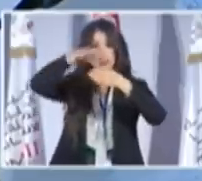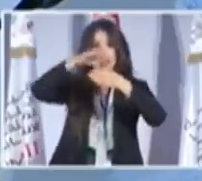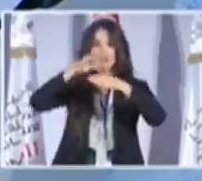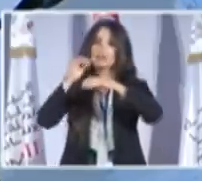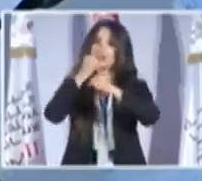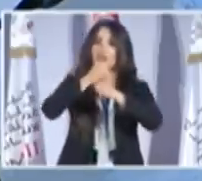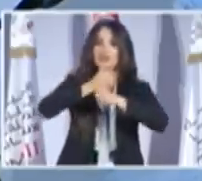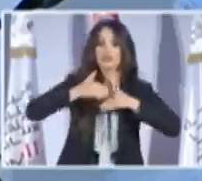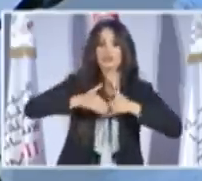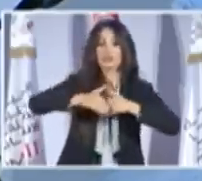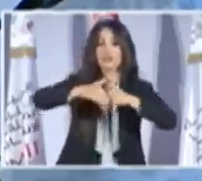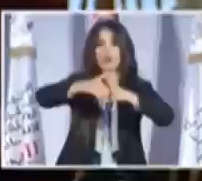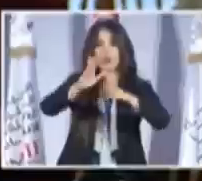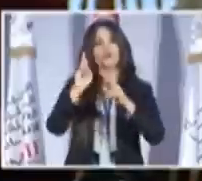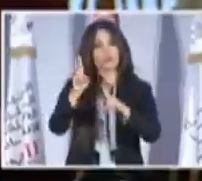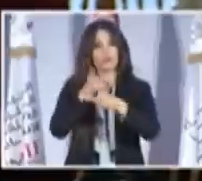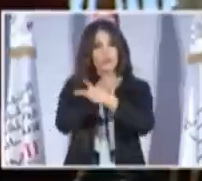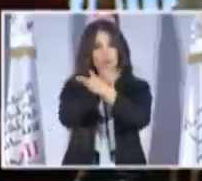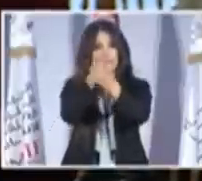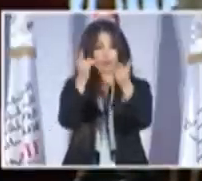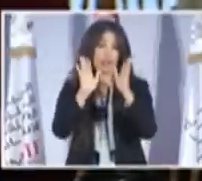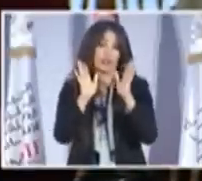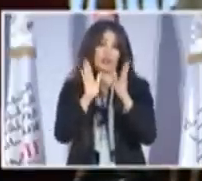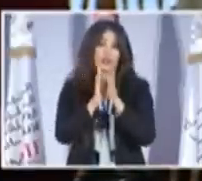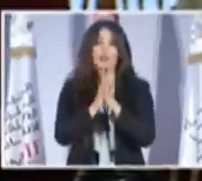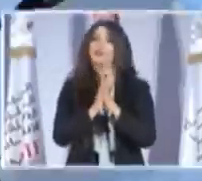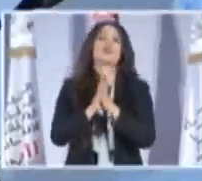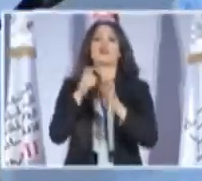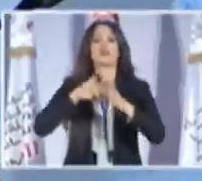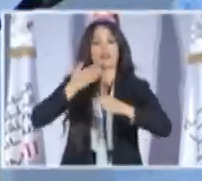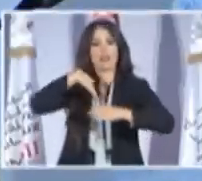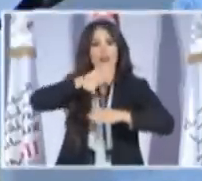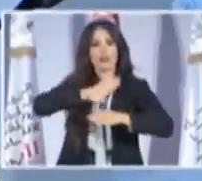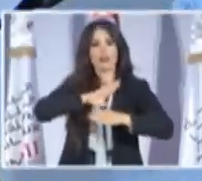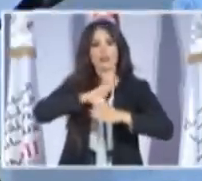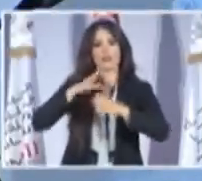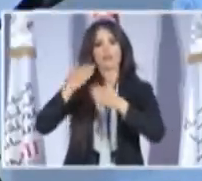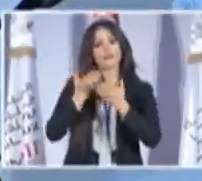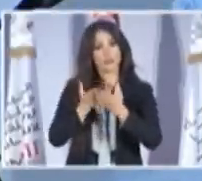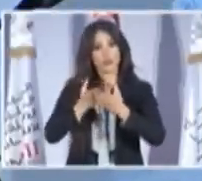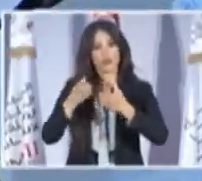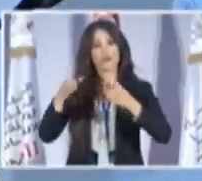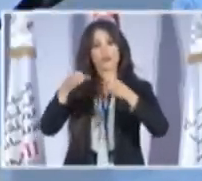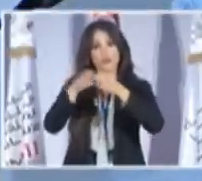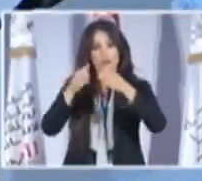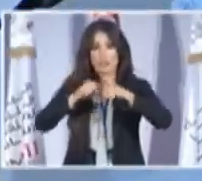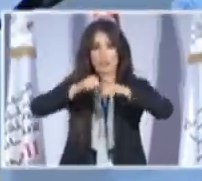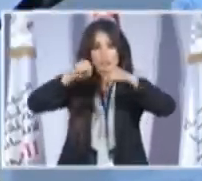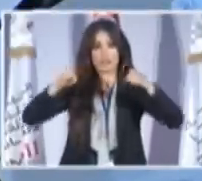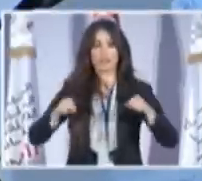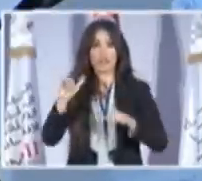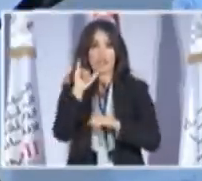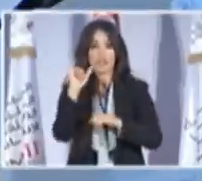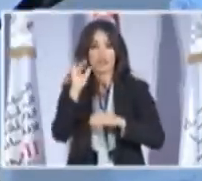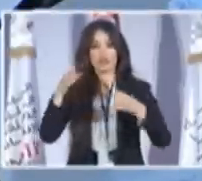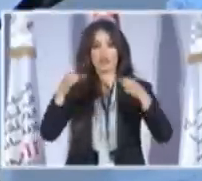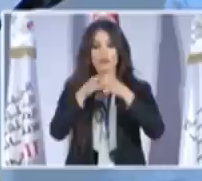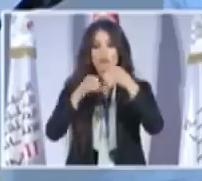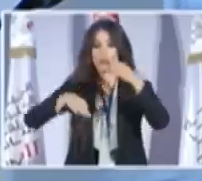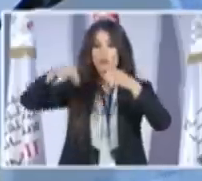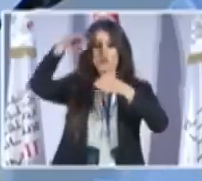الجانبيه كيما قال عليها السيد رئيس الهيئه يحاولون بدوا عليها السلطه انجليزي وانتهى